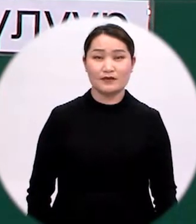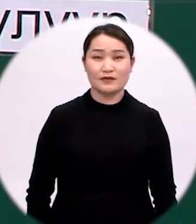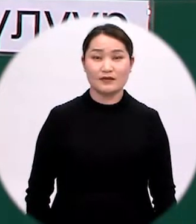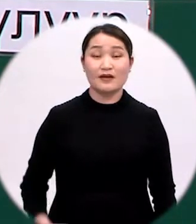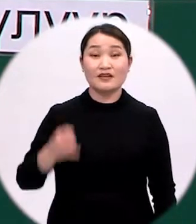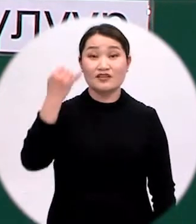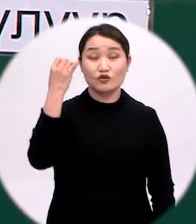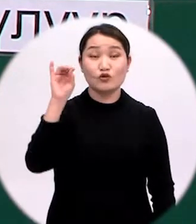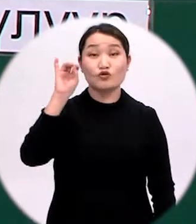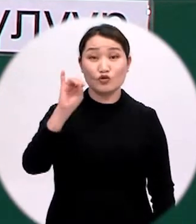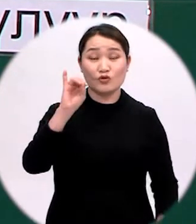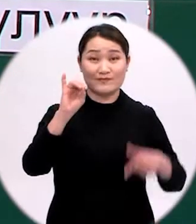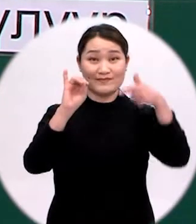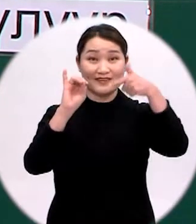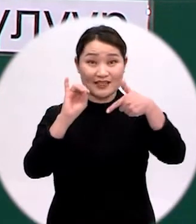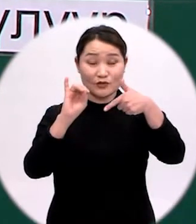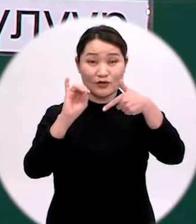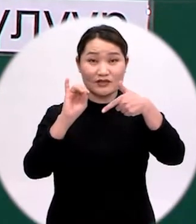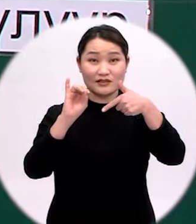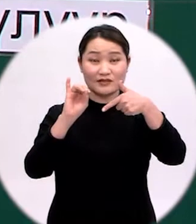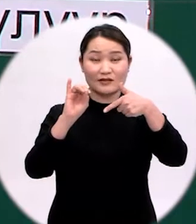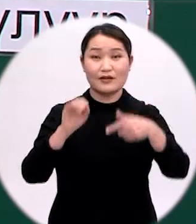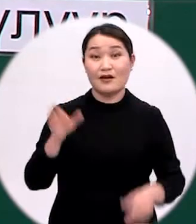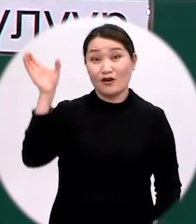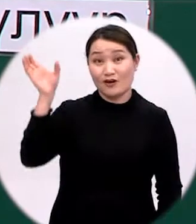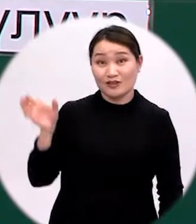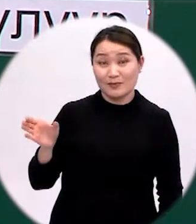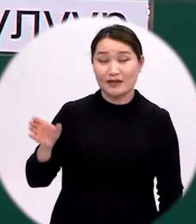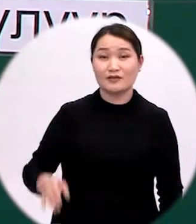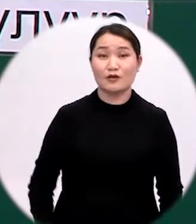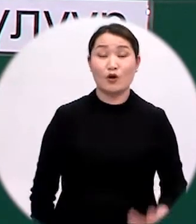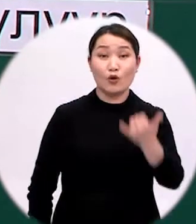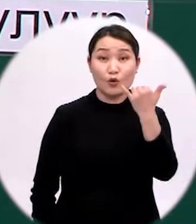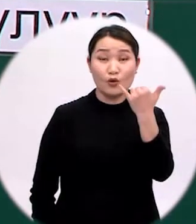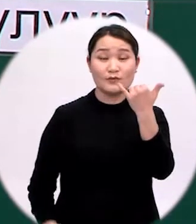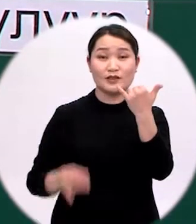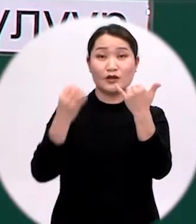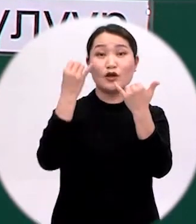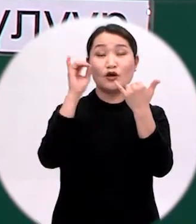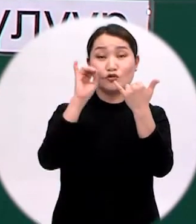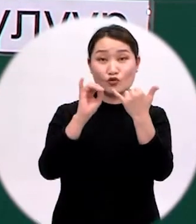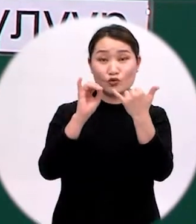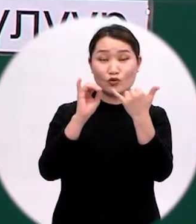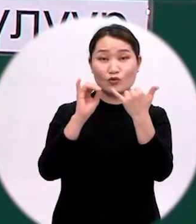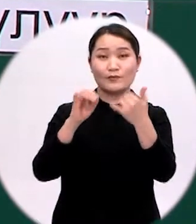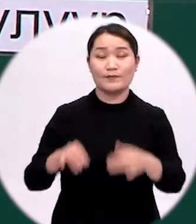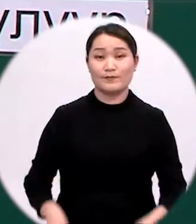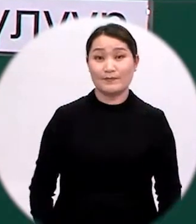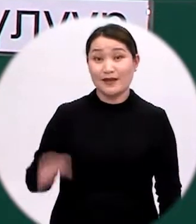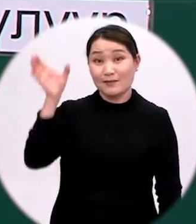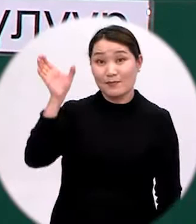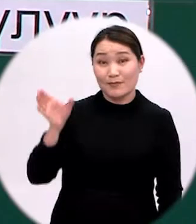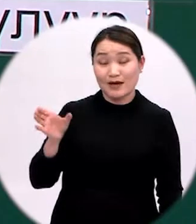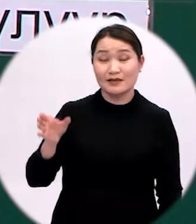гээгүүлэгчийн өмнө тохиолдож байна. А, харин хоёр дахь багнанд уу гişгийн өмнө тохиолдож байна. Гурав дахь багнанд